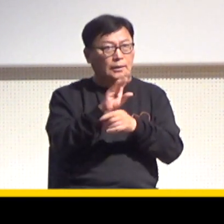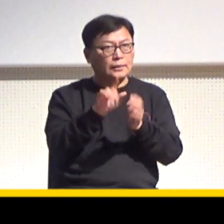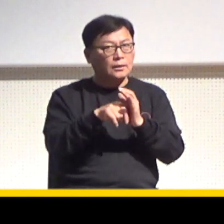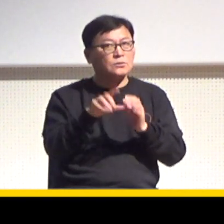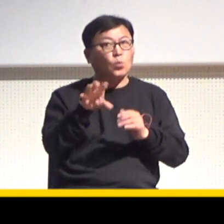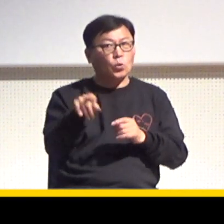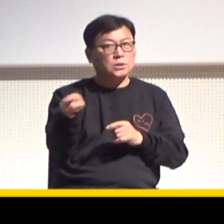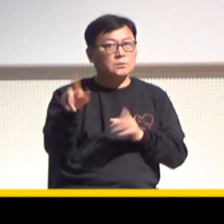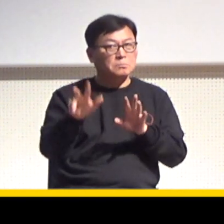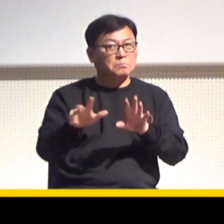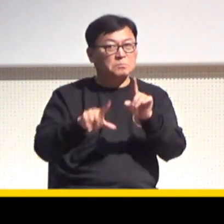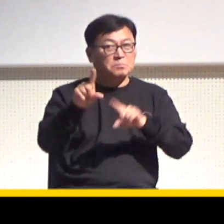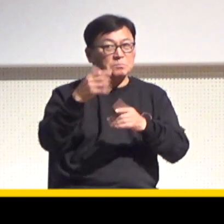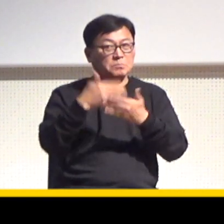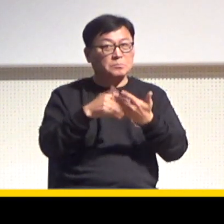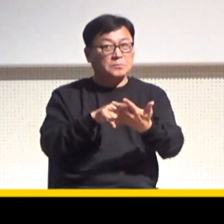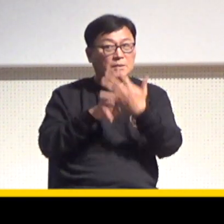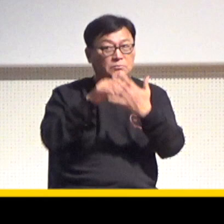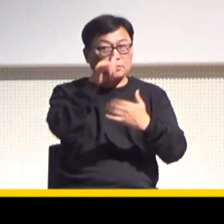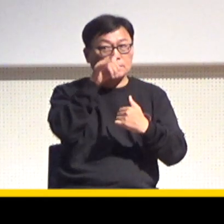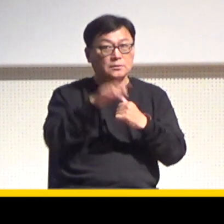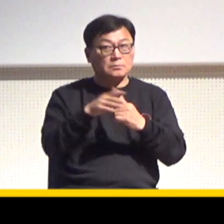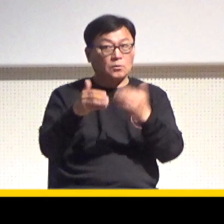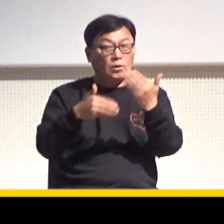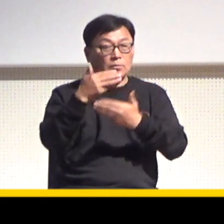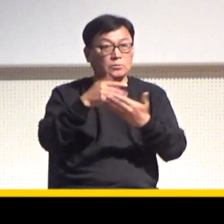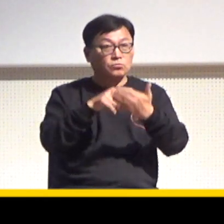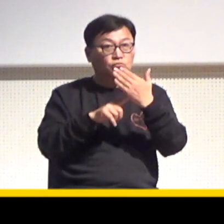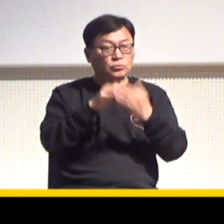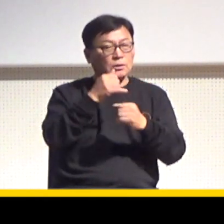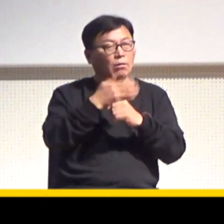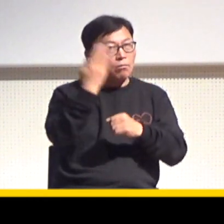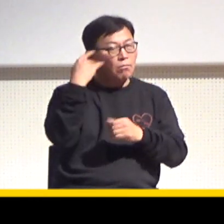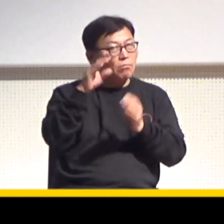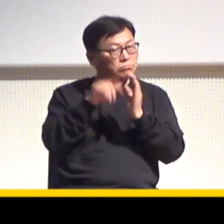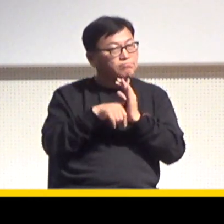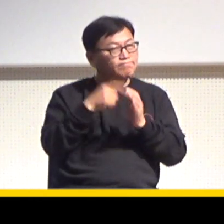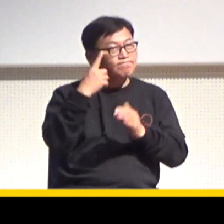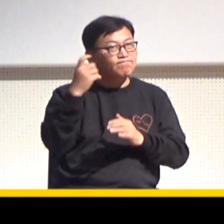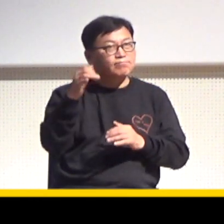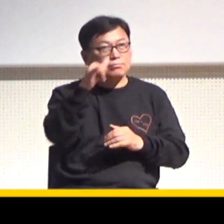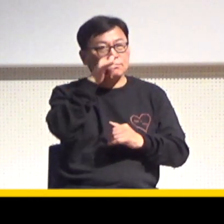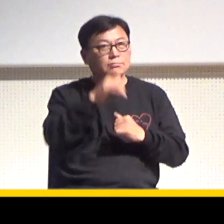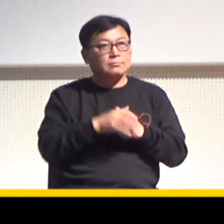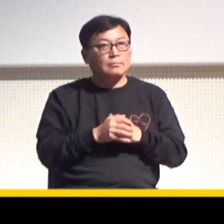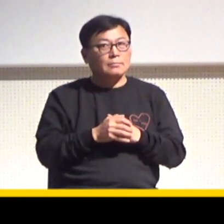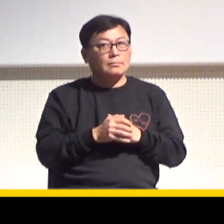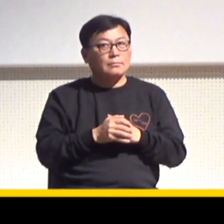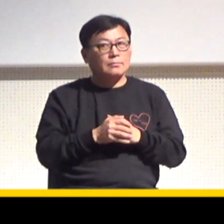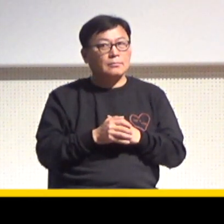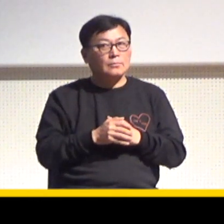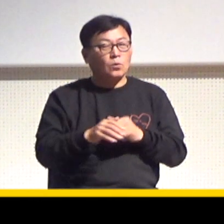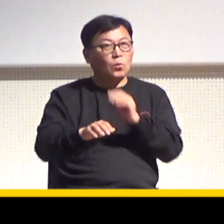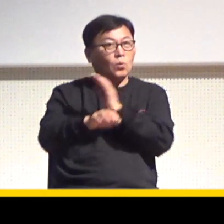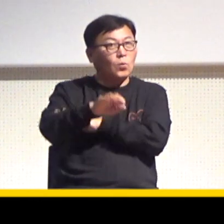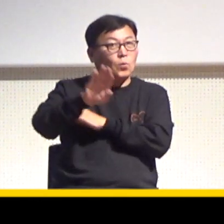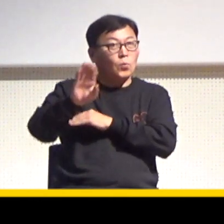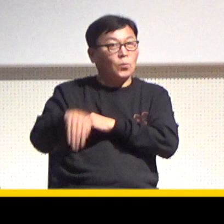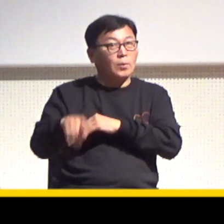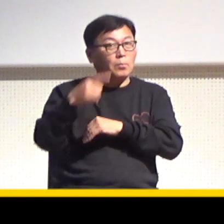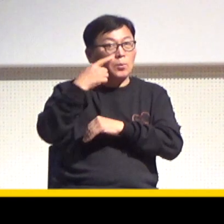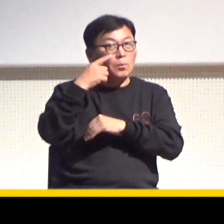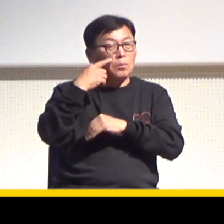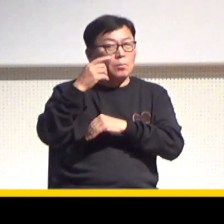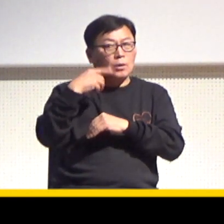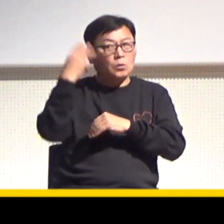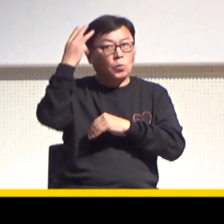네. 이게 좀 화면에 이렇게 나오고 있는데 그때 생각이 좀 많이 납니다. 먼저 저기 오른쪽 아래쪽에 보면